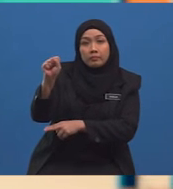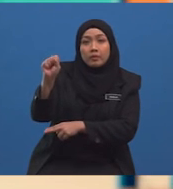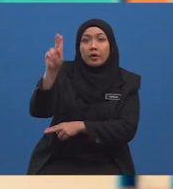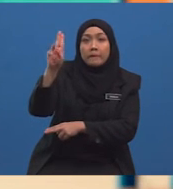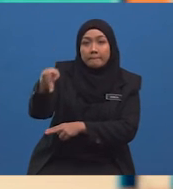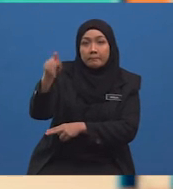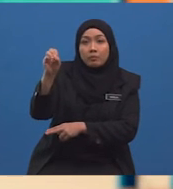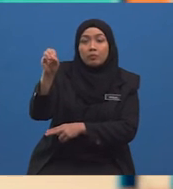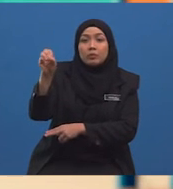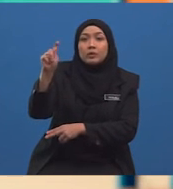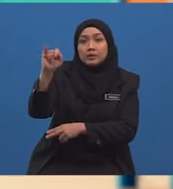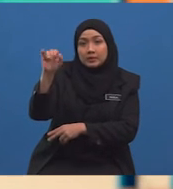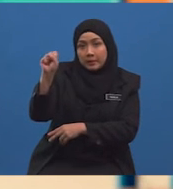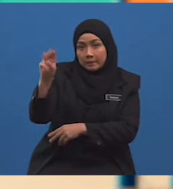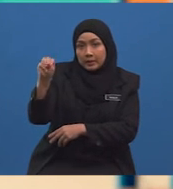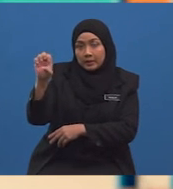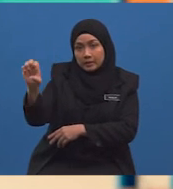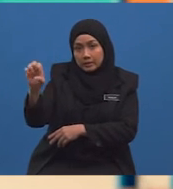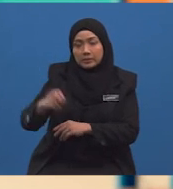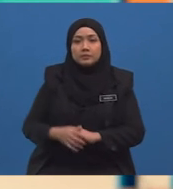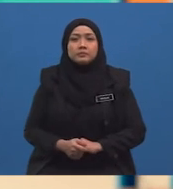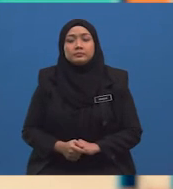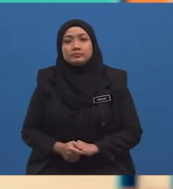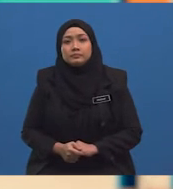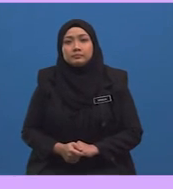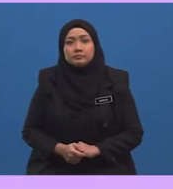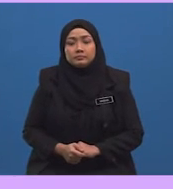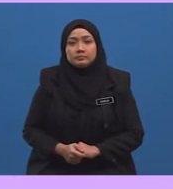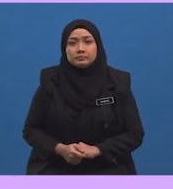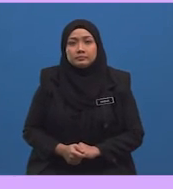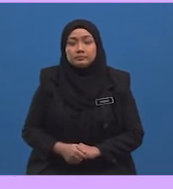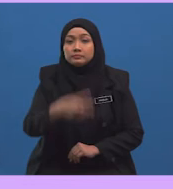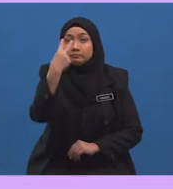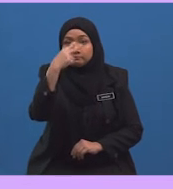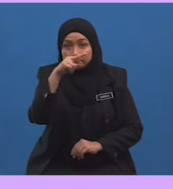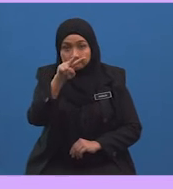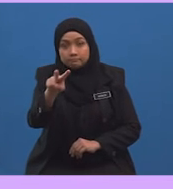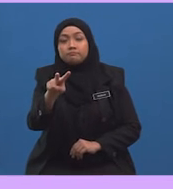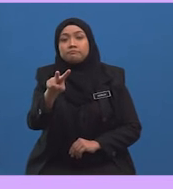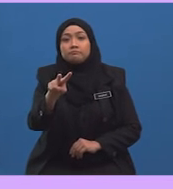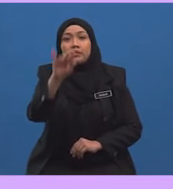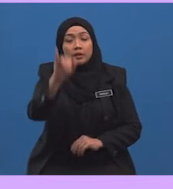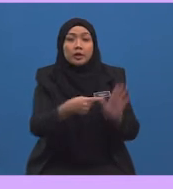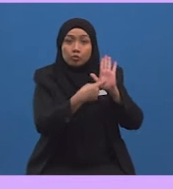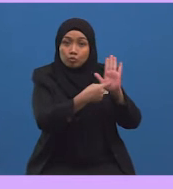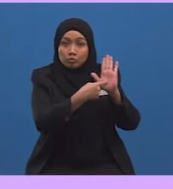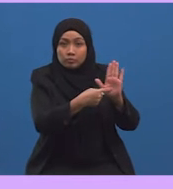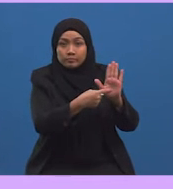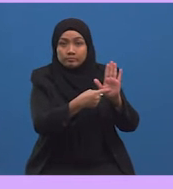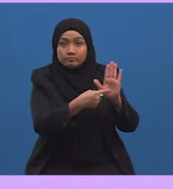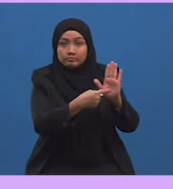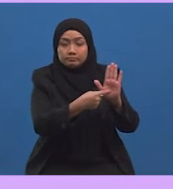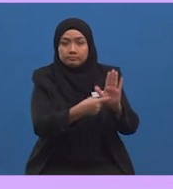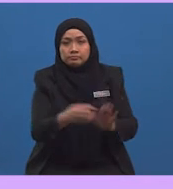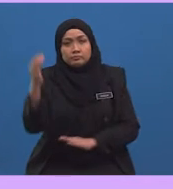Cuba kita aplikasikan dalam slide yang ditunjukkan. Kena pasti mana satu pengeluar,